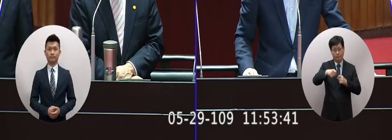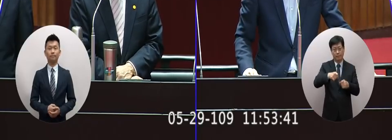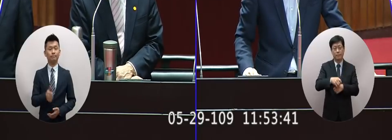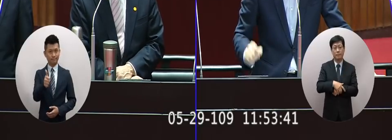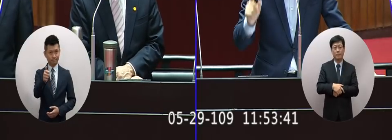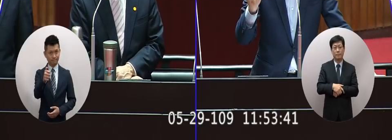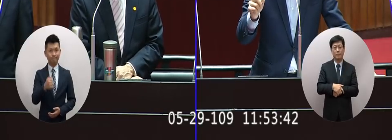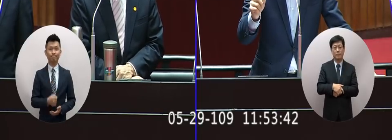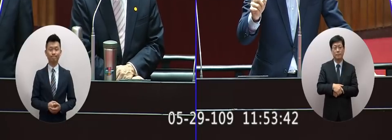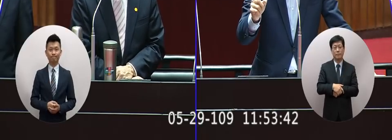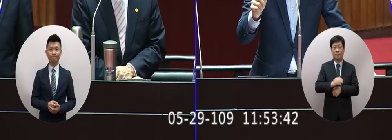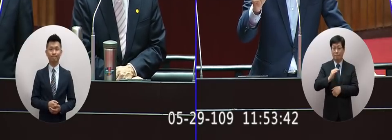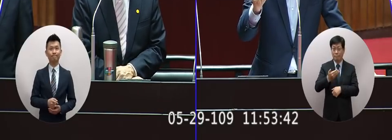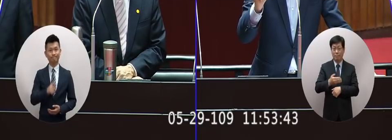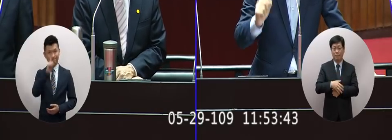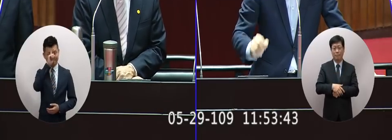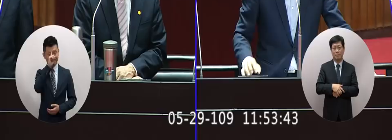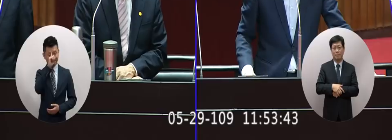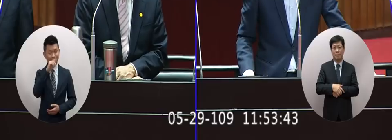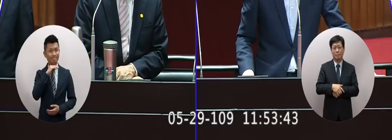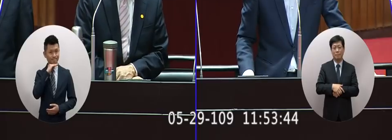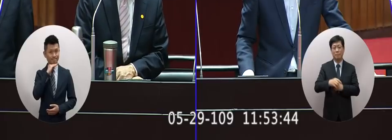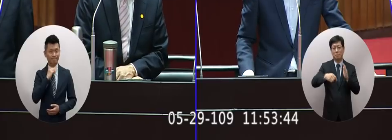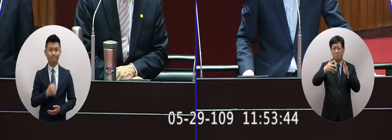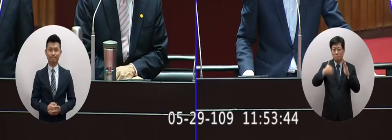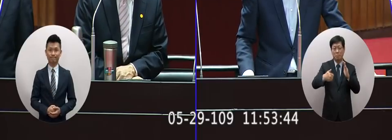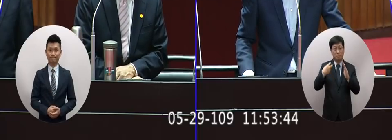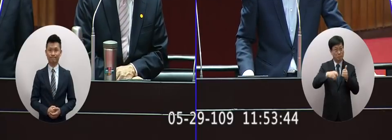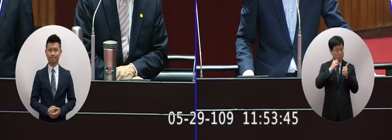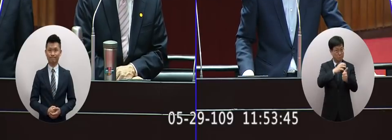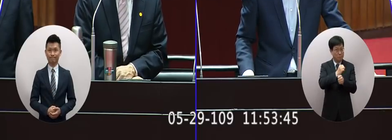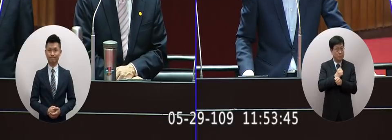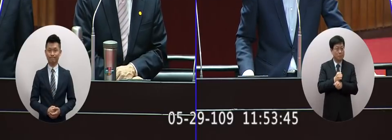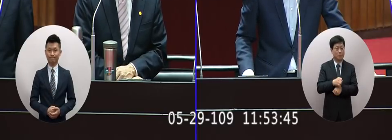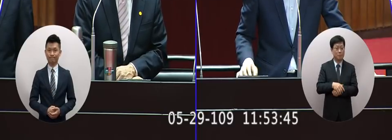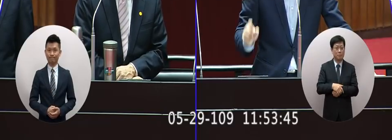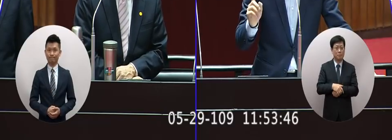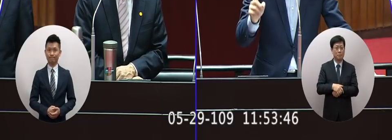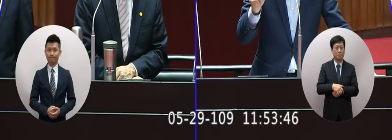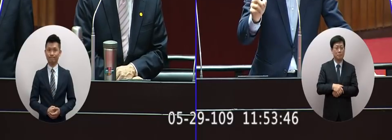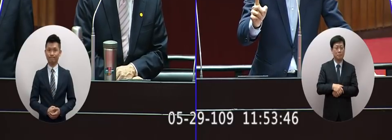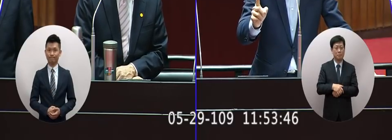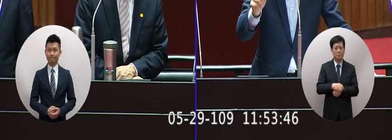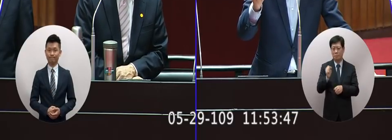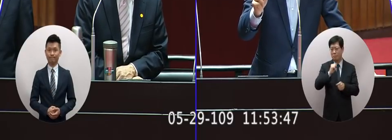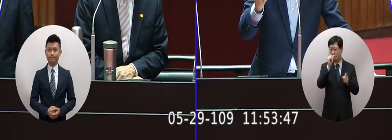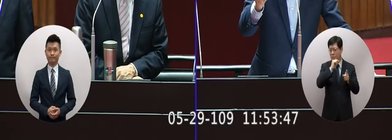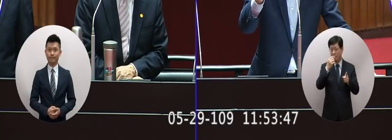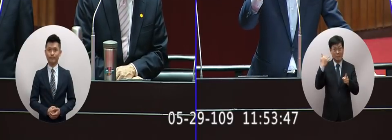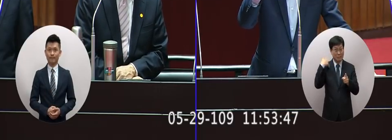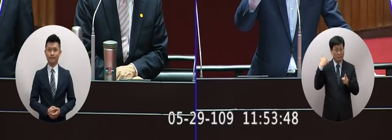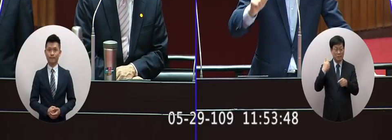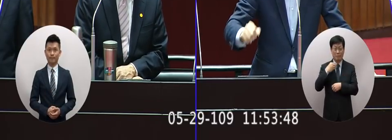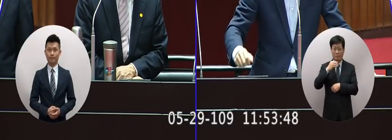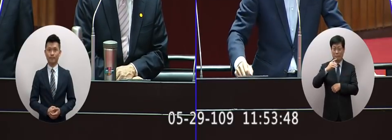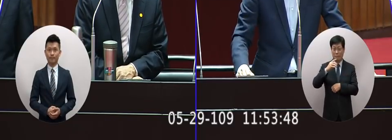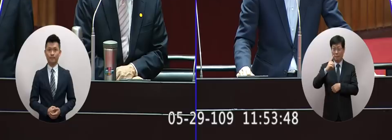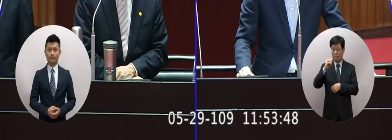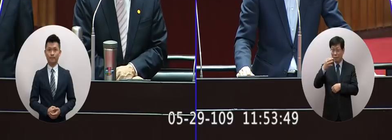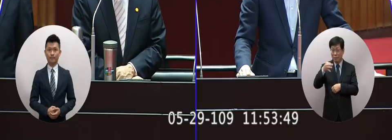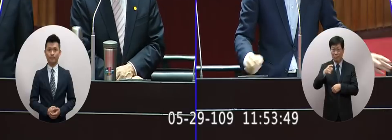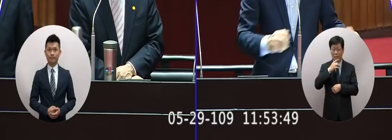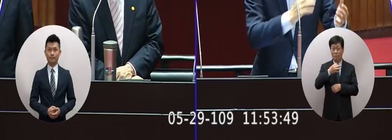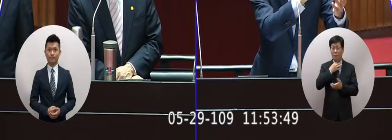谢，请期待。 但是，院长，我要提醒一点，不要重蹈万元纾困之